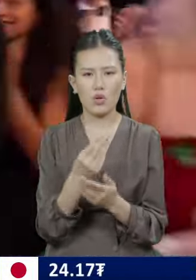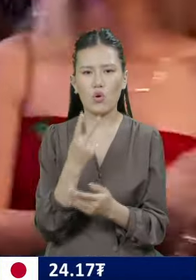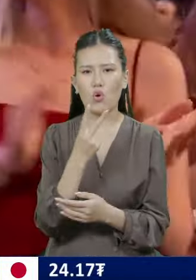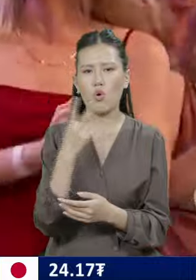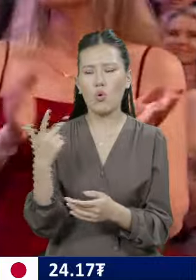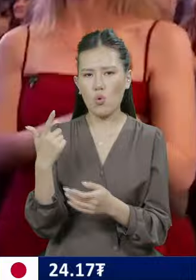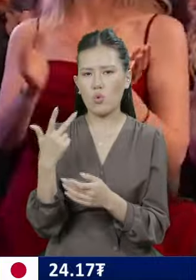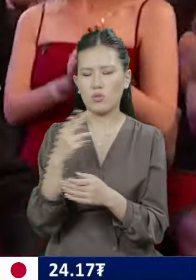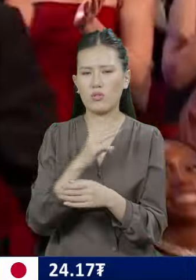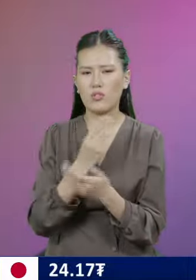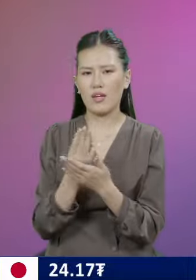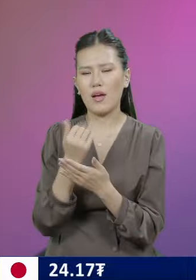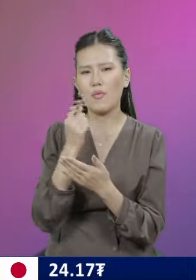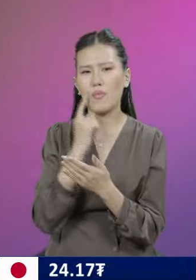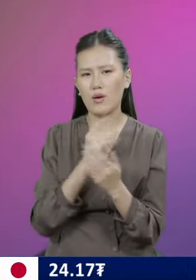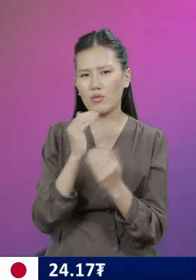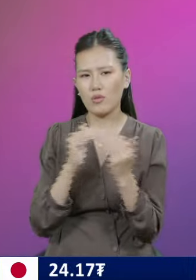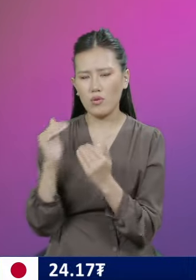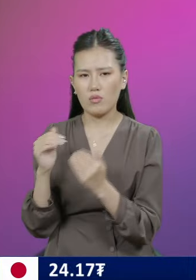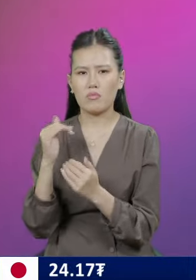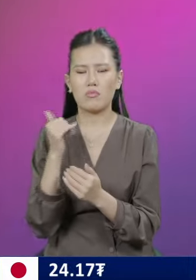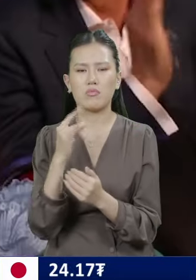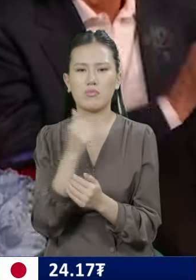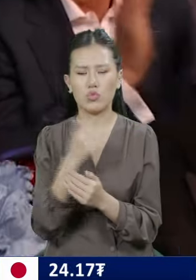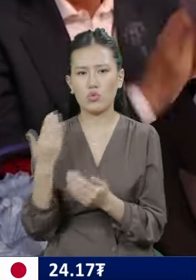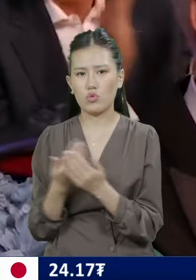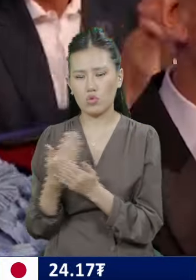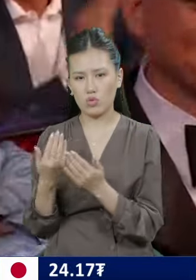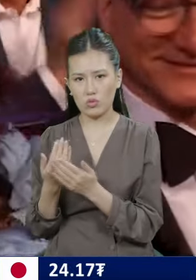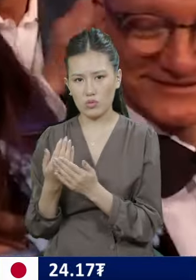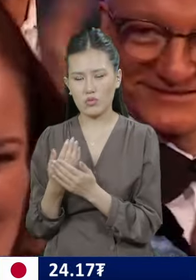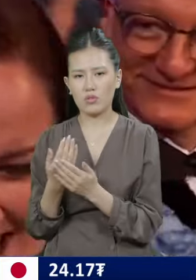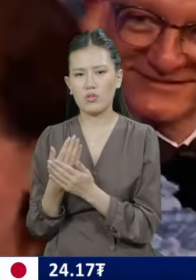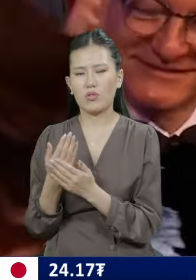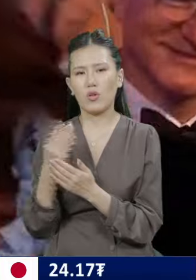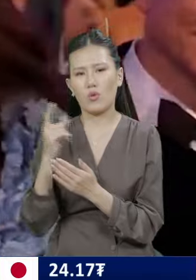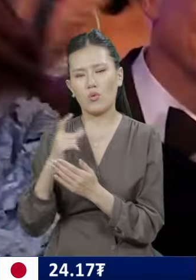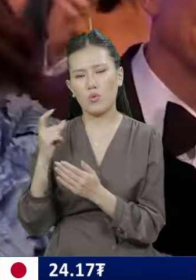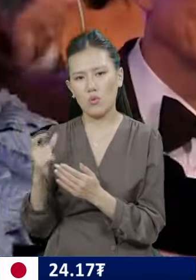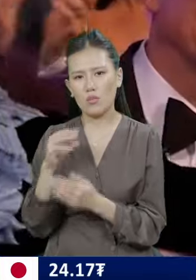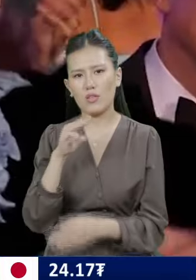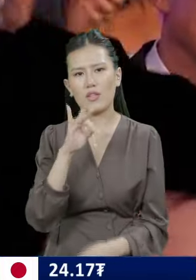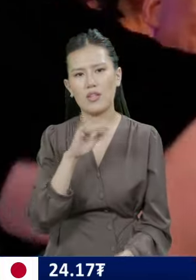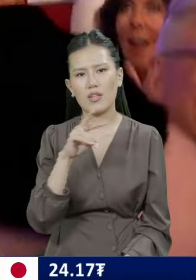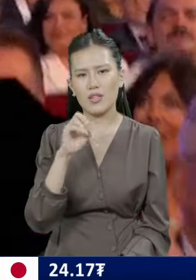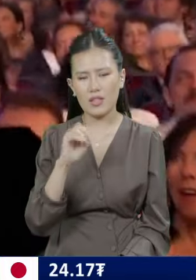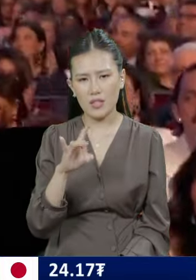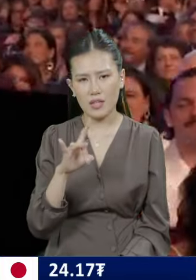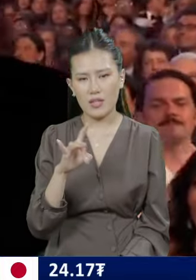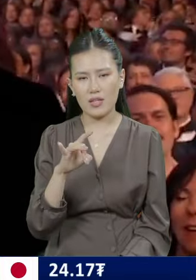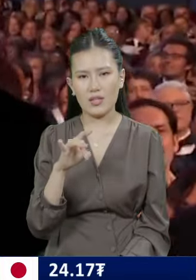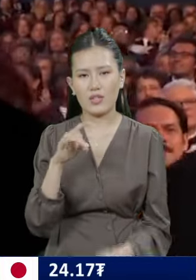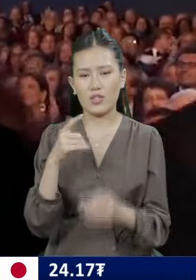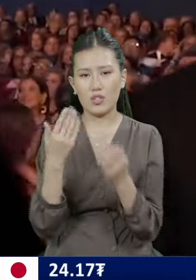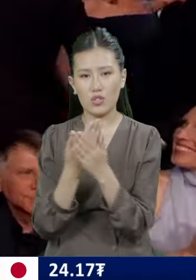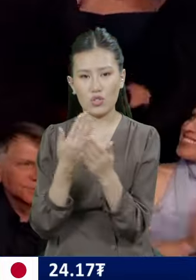дэвснээр шинжлэн тогтоожээ. Кино шимжлэгчдээс өндөр үнэлгээ аваад исэн триллер, драм жанрын Baby Render цуврал төрөлдөө шилдэг